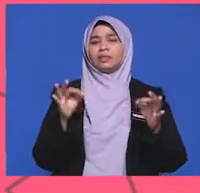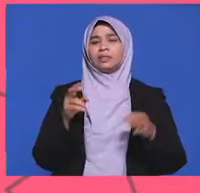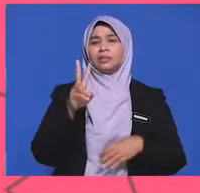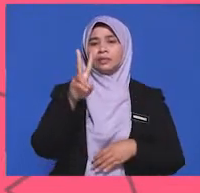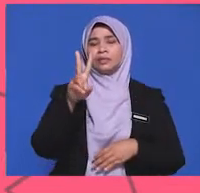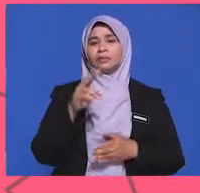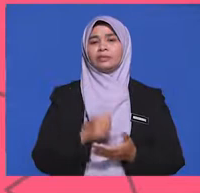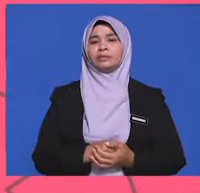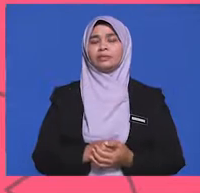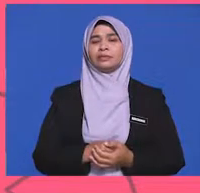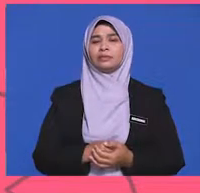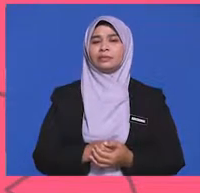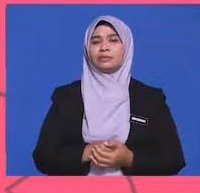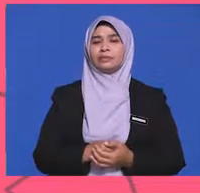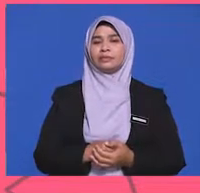pernyataan kedua.